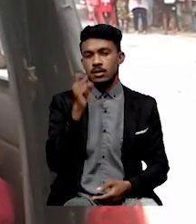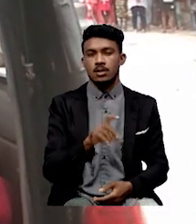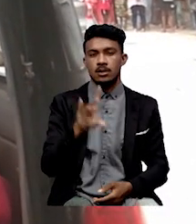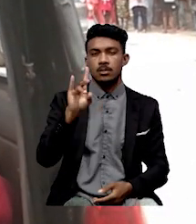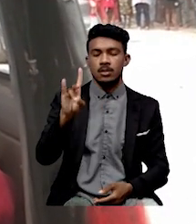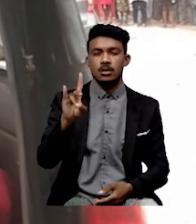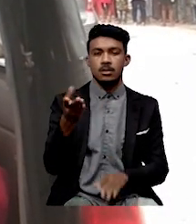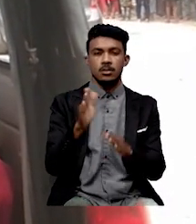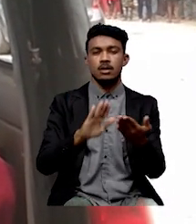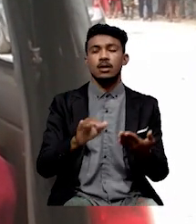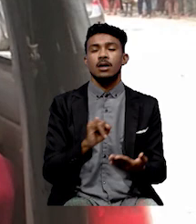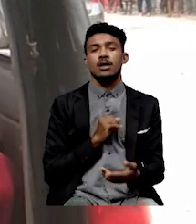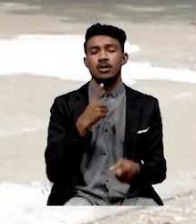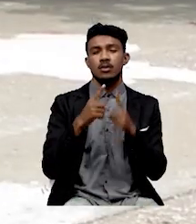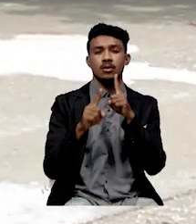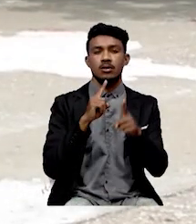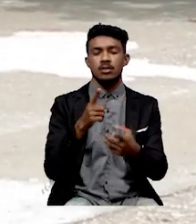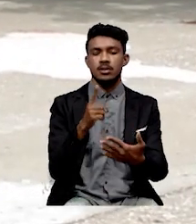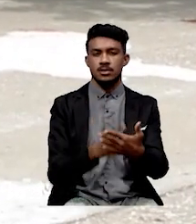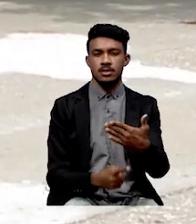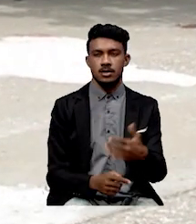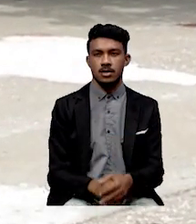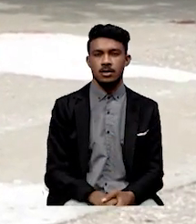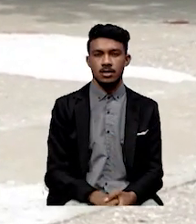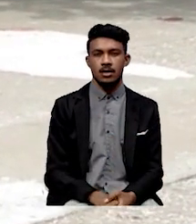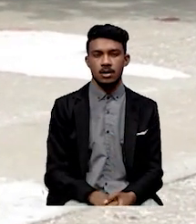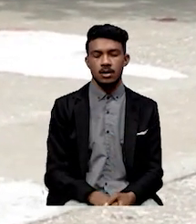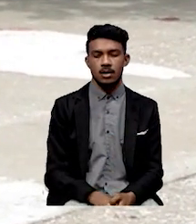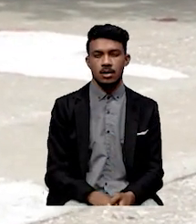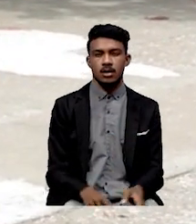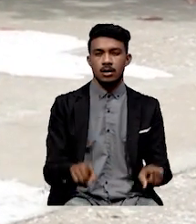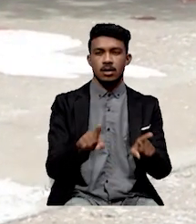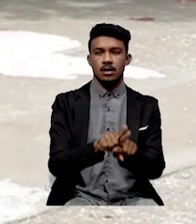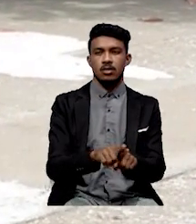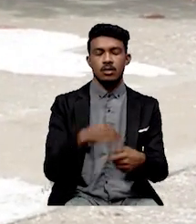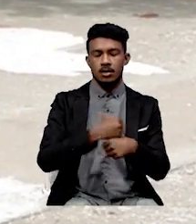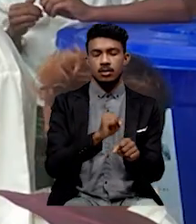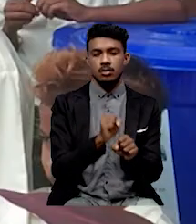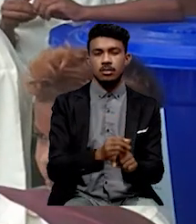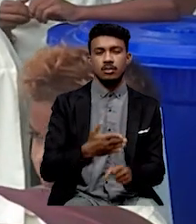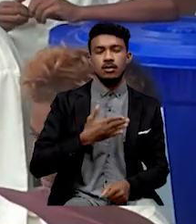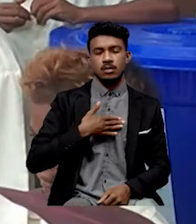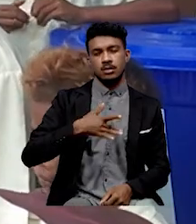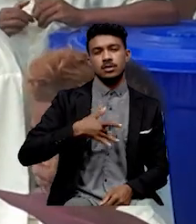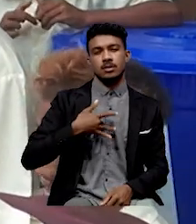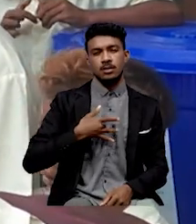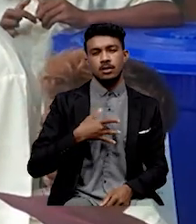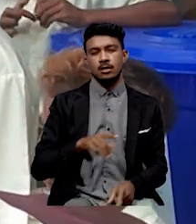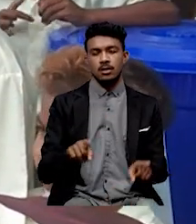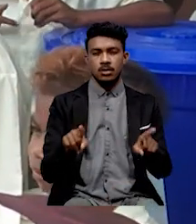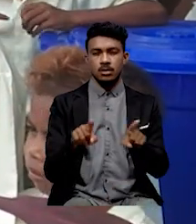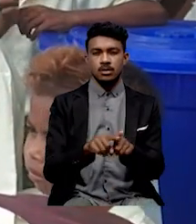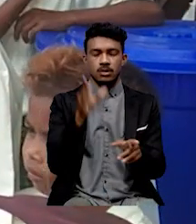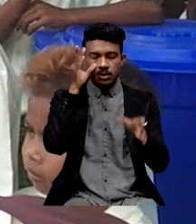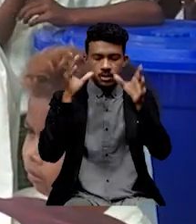sih. Mula masa ni aman ini dah hal ini sentimen tu nih masa hal kita kuliah masa beres,